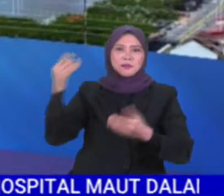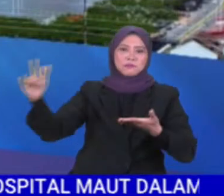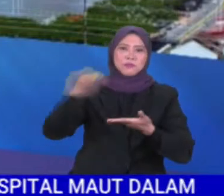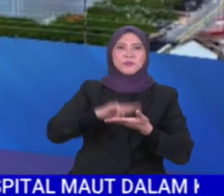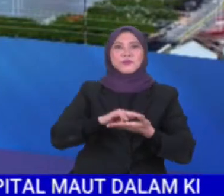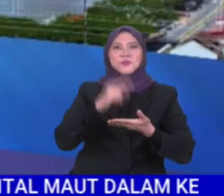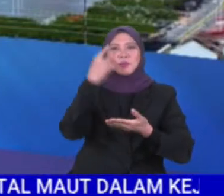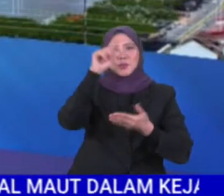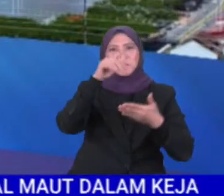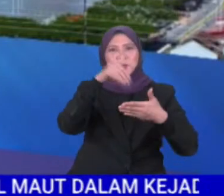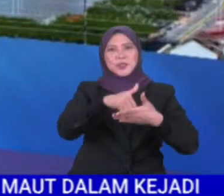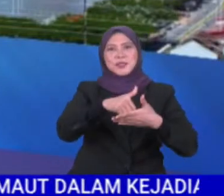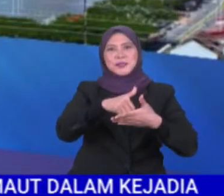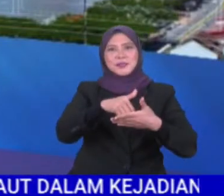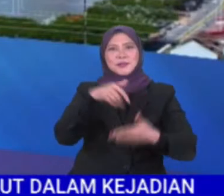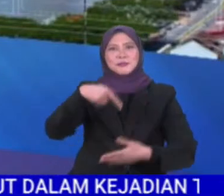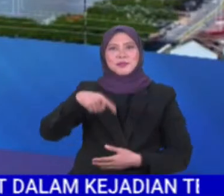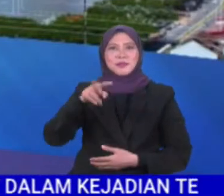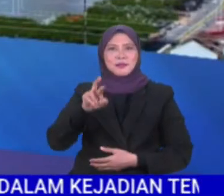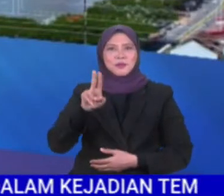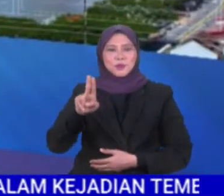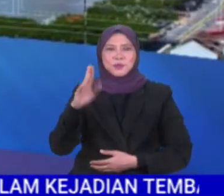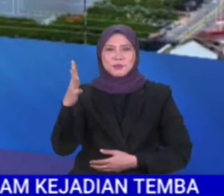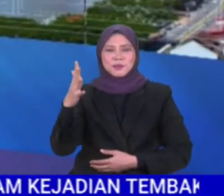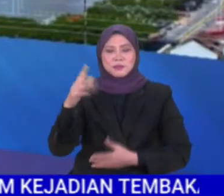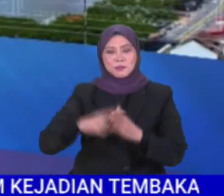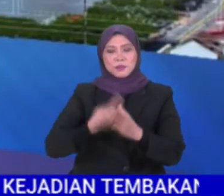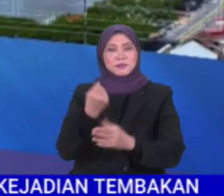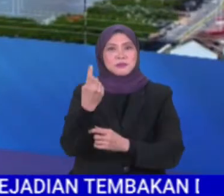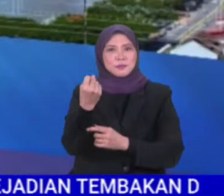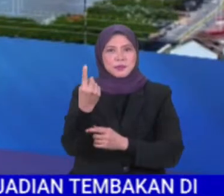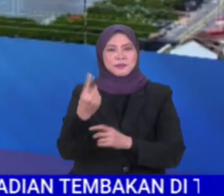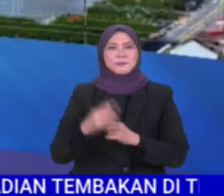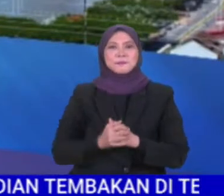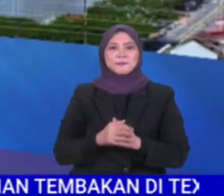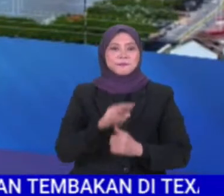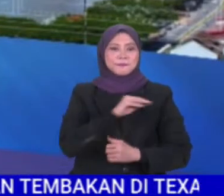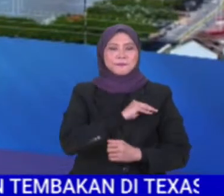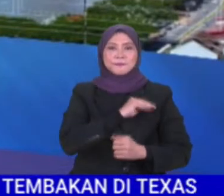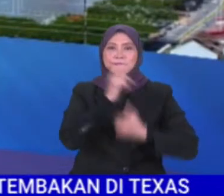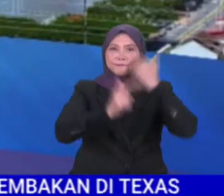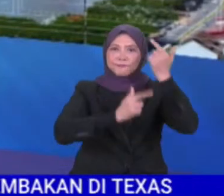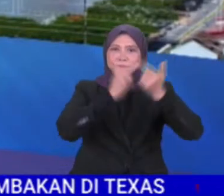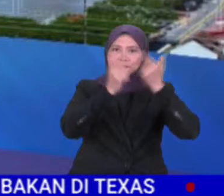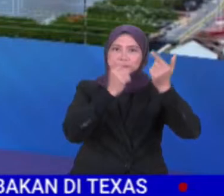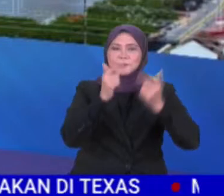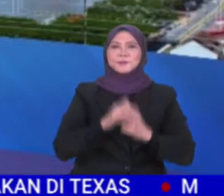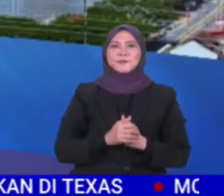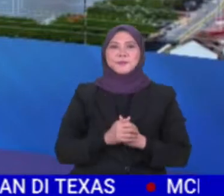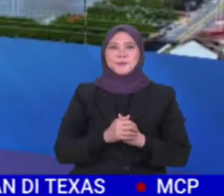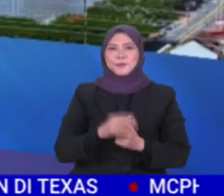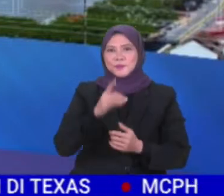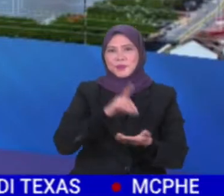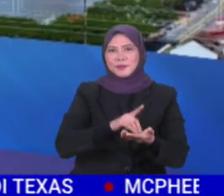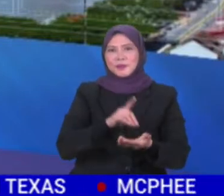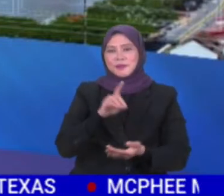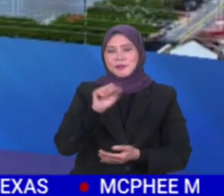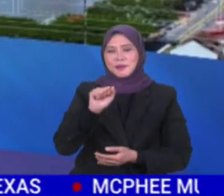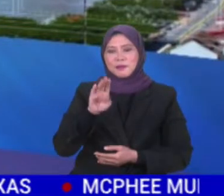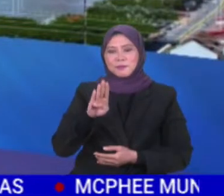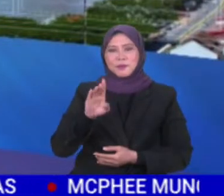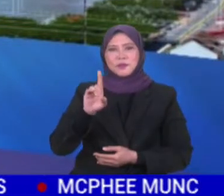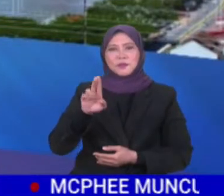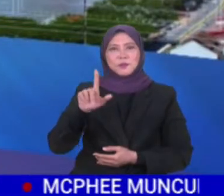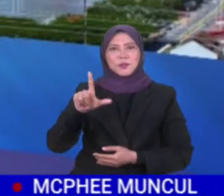proyek umum ke-15 vrq 15 November depan menteri pelancungan industri kreatif dan seni persembahan Datuk Sri Abdul